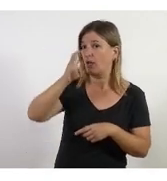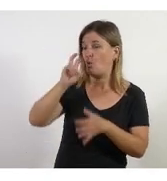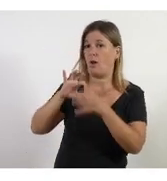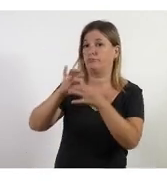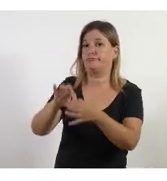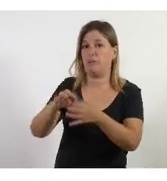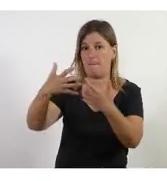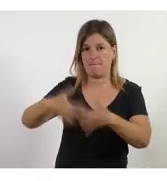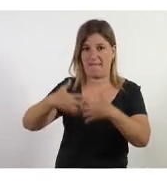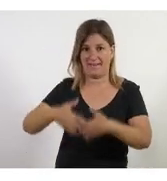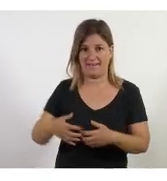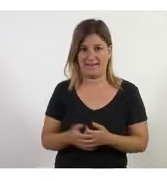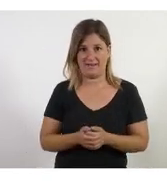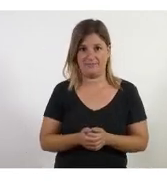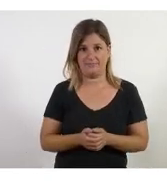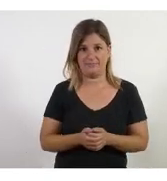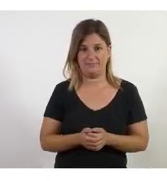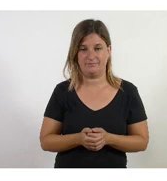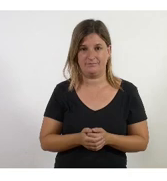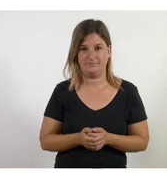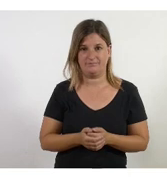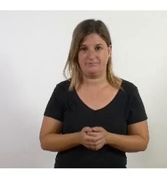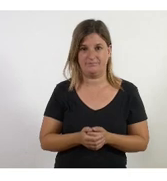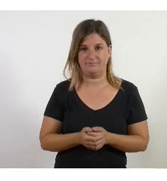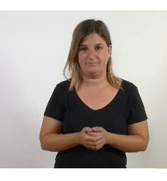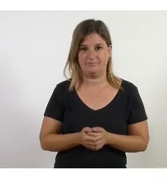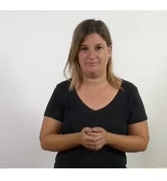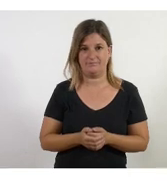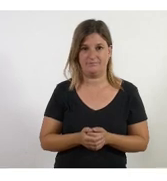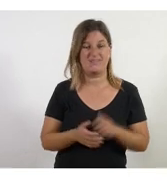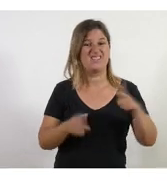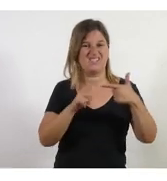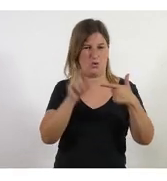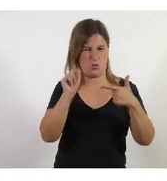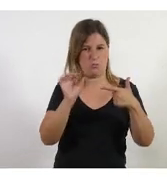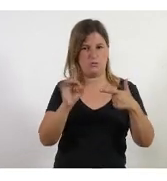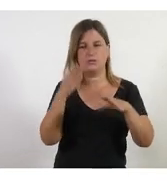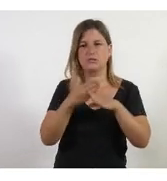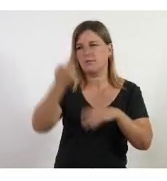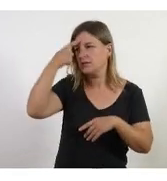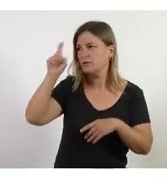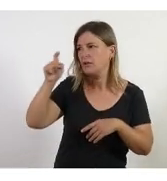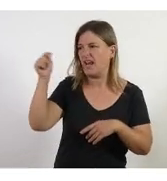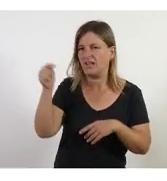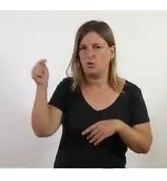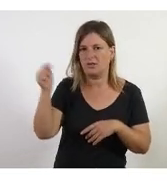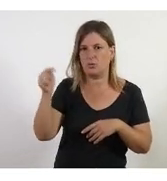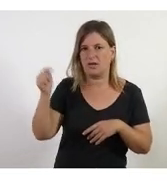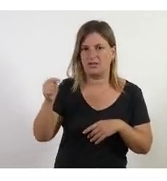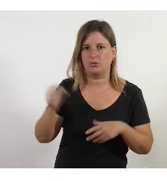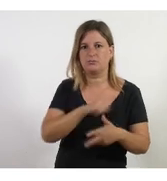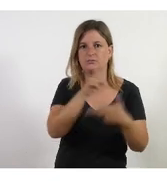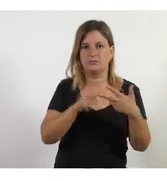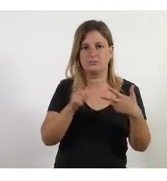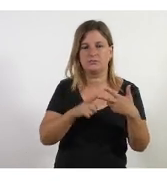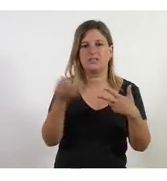com una màquina. Punt número 1. Punt número 2. Nosaltres ens fixem sobretot en les parts negatives. Punt número 3.